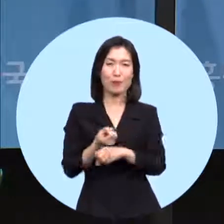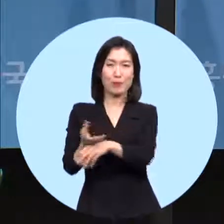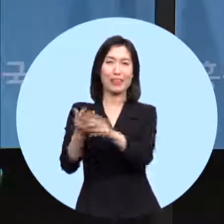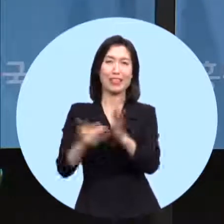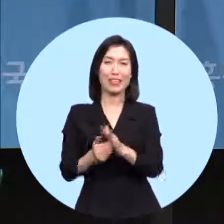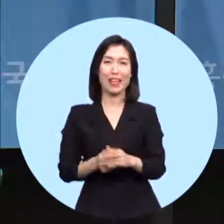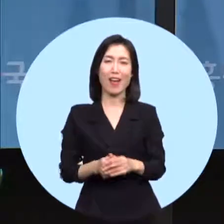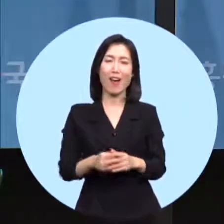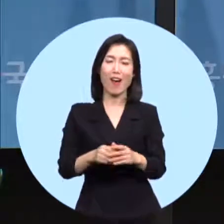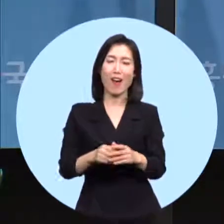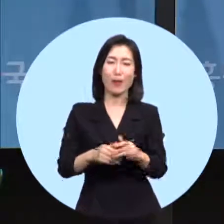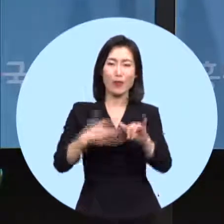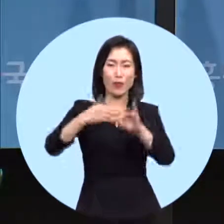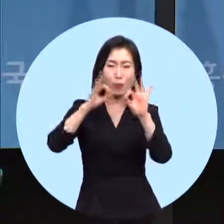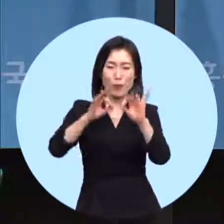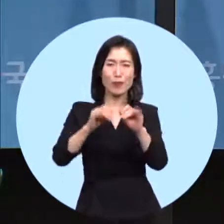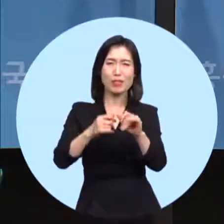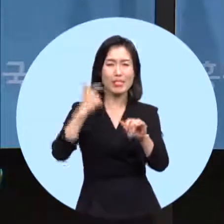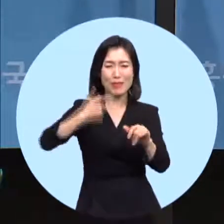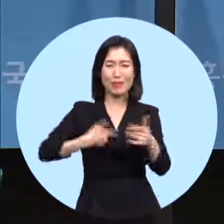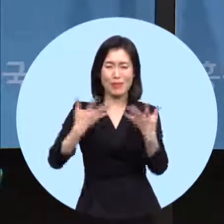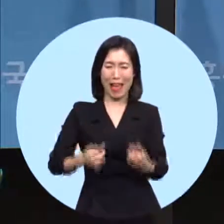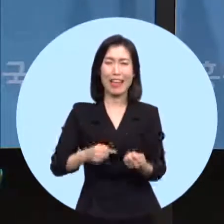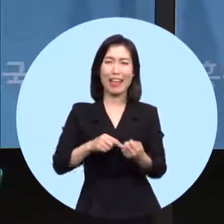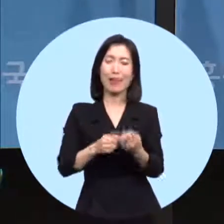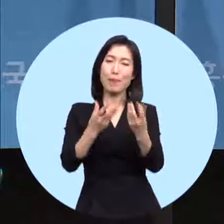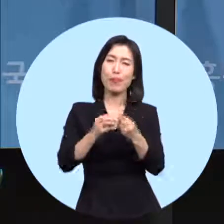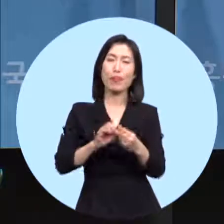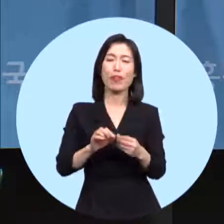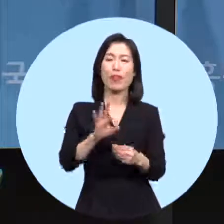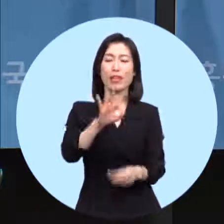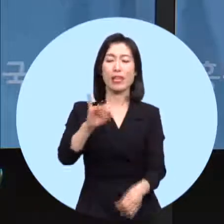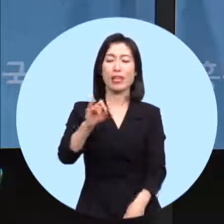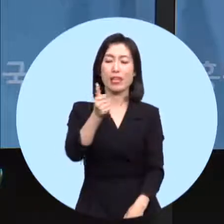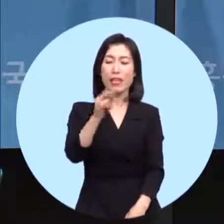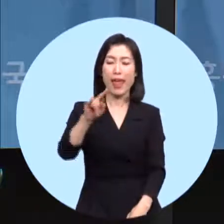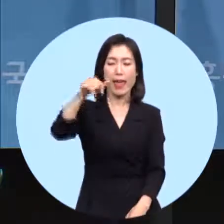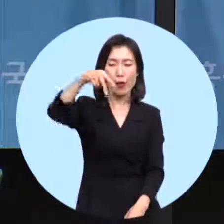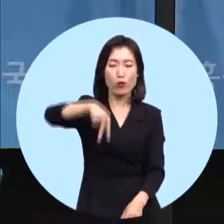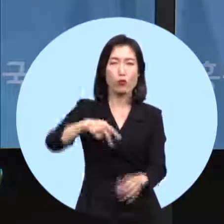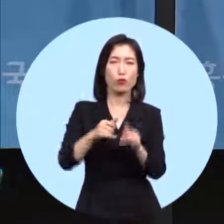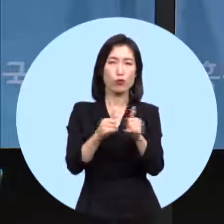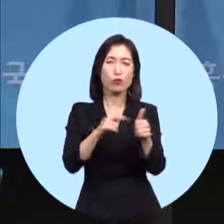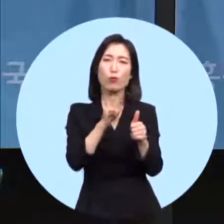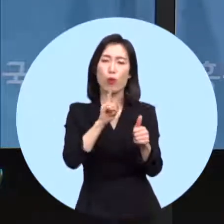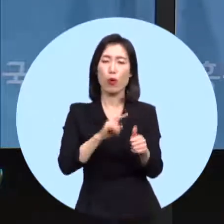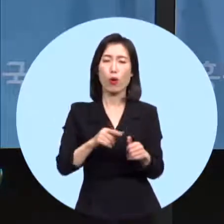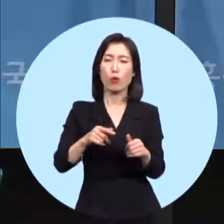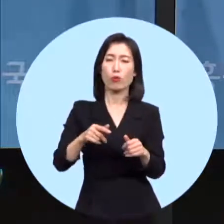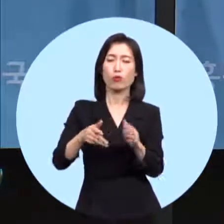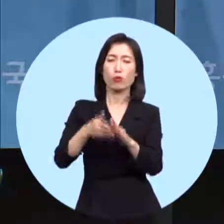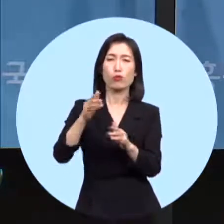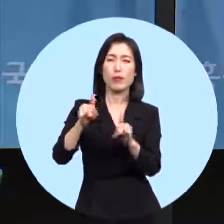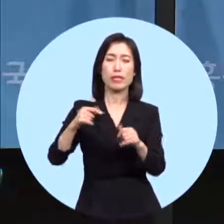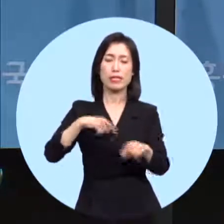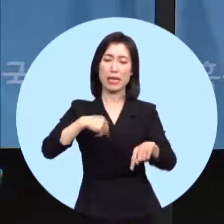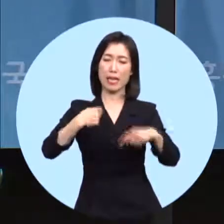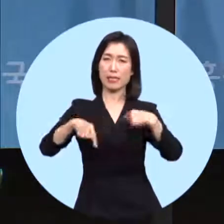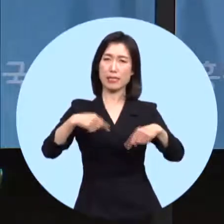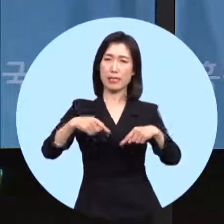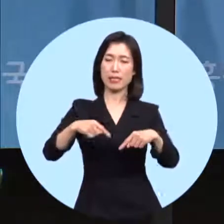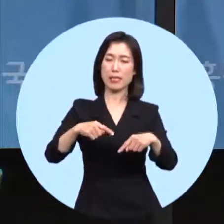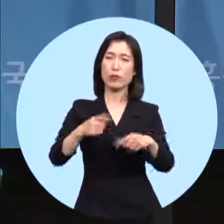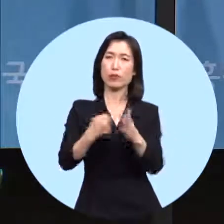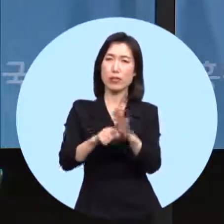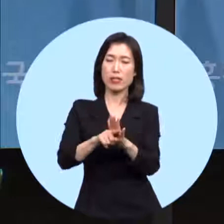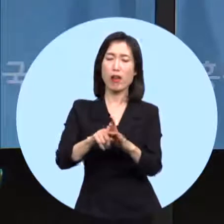해드렸습니다. 많은 분들이 질의를 해주셨는데요. 예를 든다면은 우리 이혜교님께서는요. 주민자치 기반 강화를